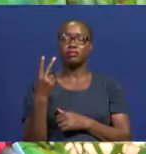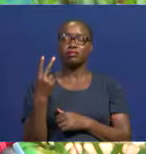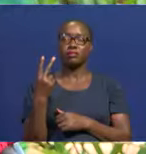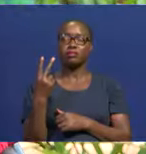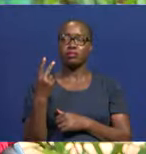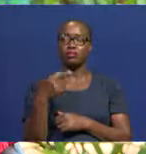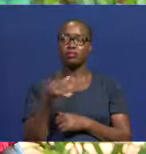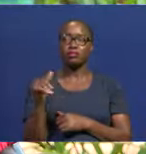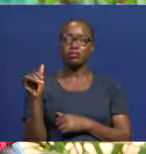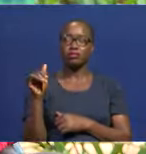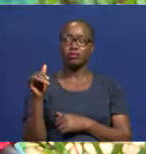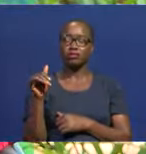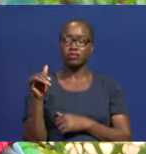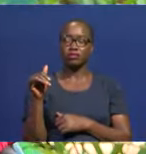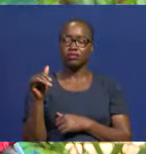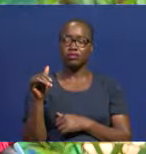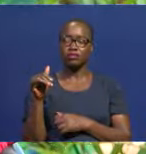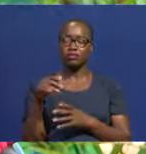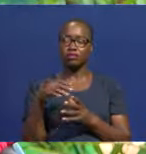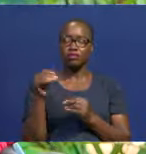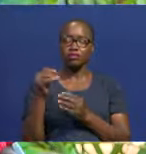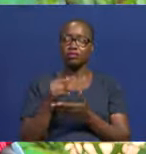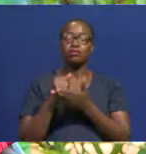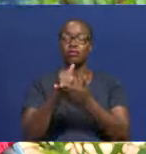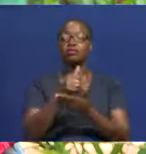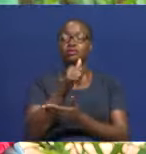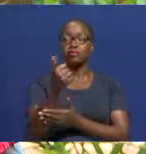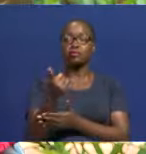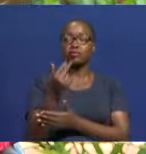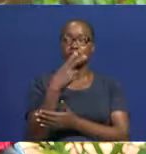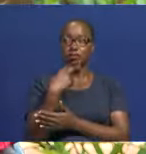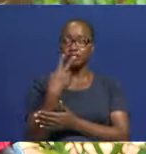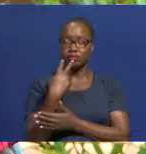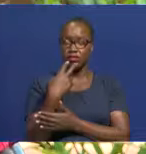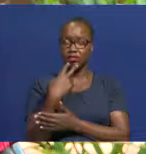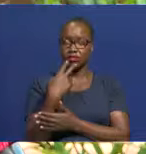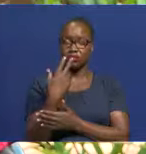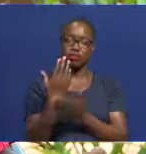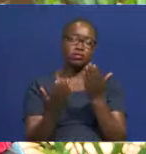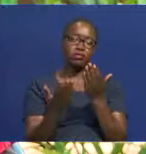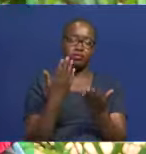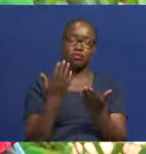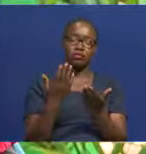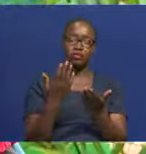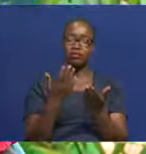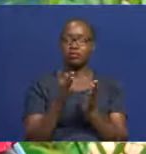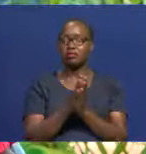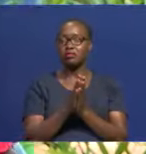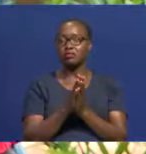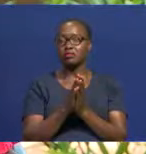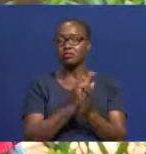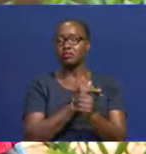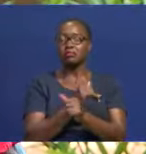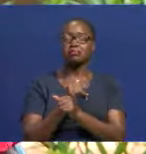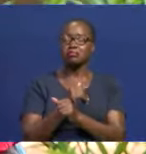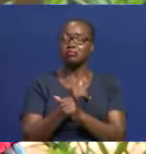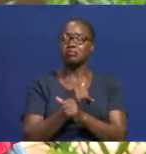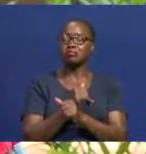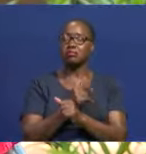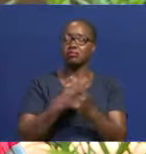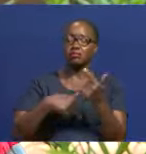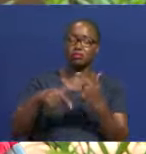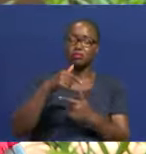ambao wanaenda kusaidia wenzao ambao pengine wamezingirwa na